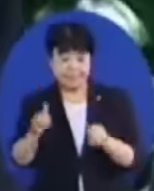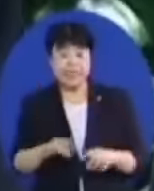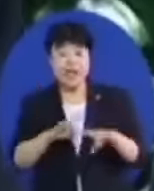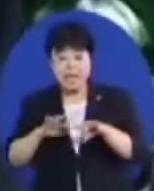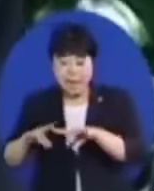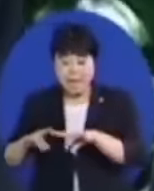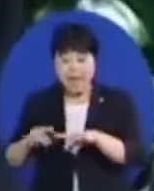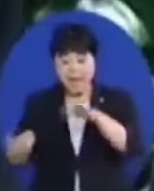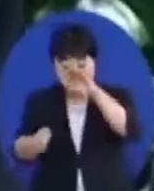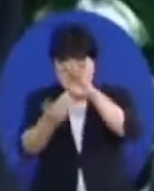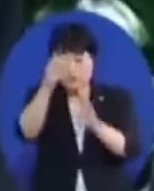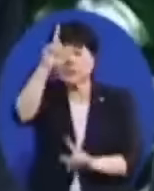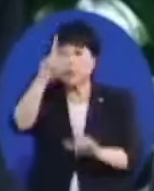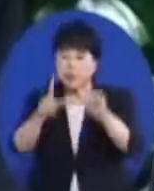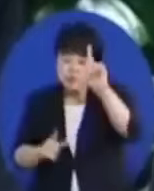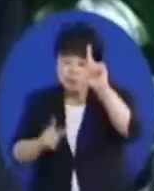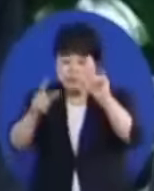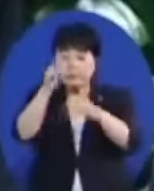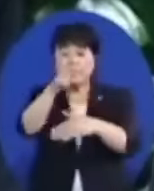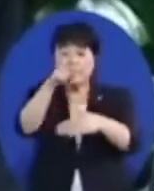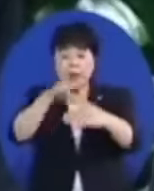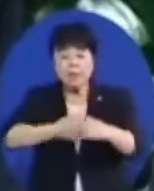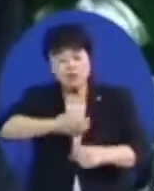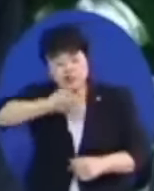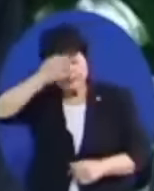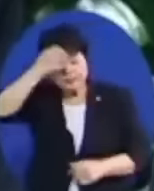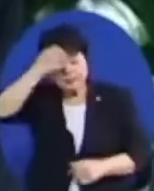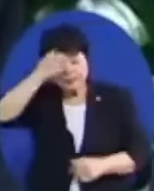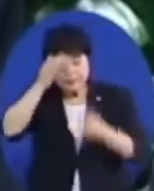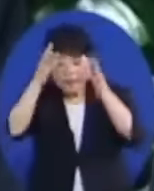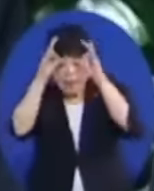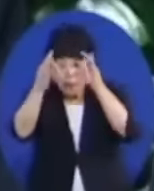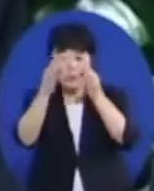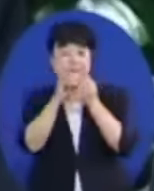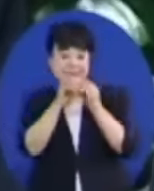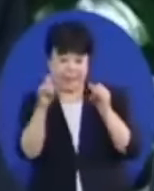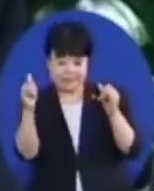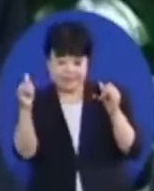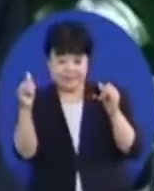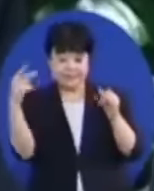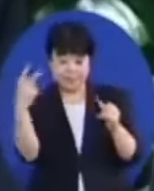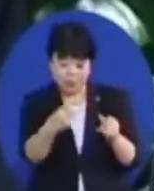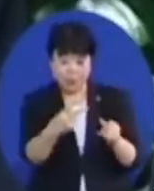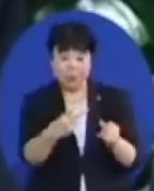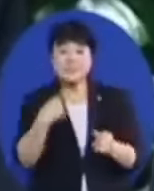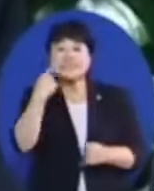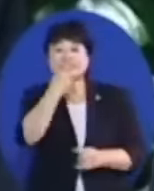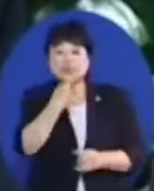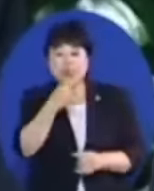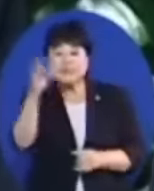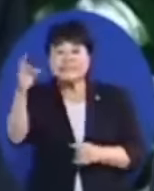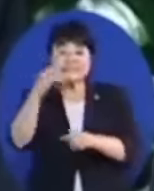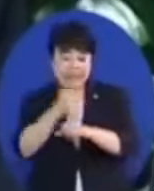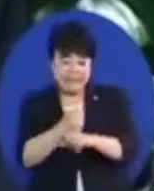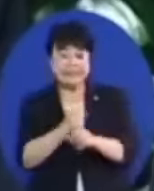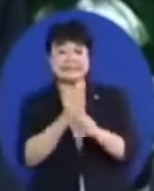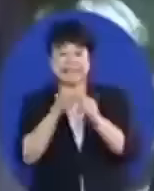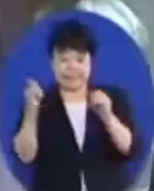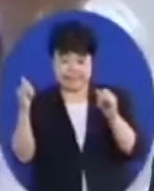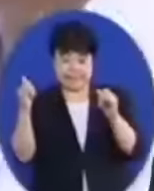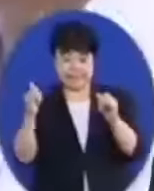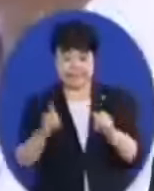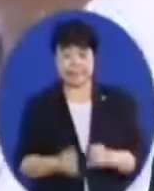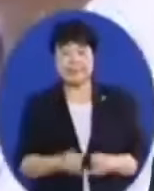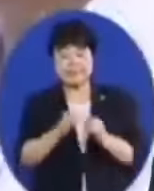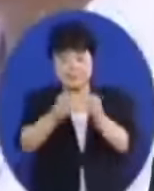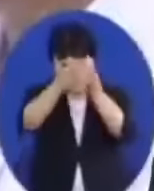레마가 이루어진 모습을 마음에 꿈꾸고 바라보고 있는 사람, 그것을 입으로 시인하는 사람,